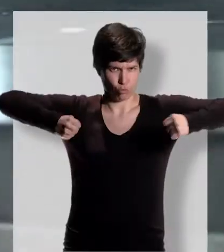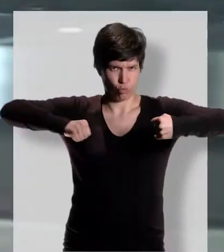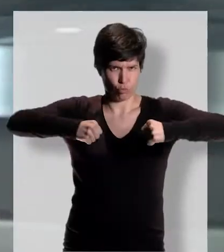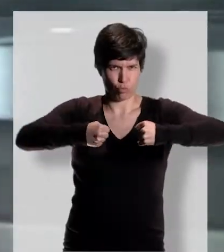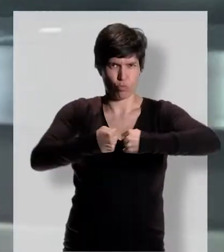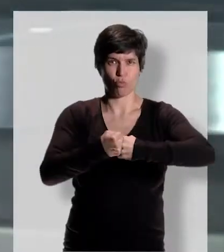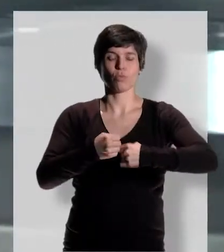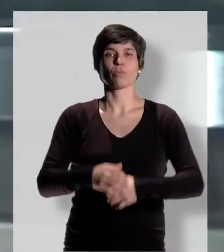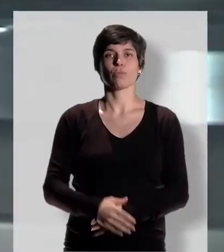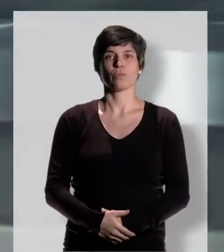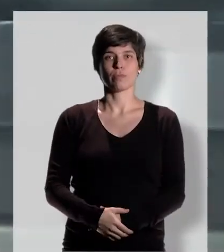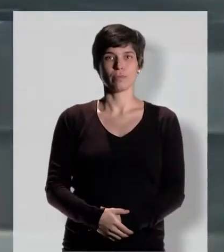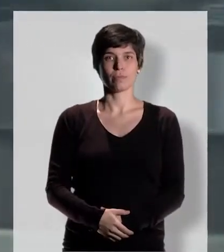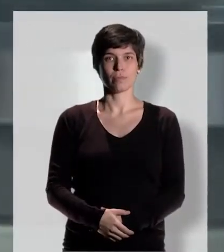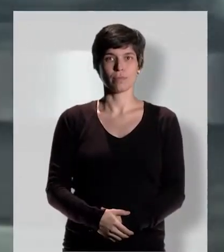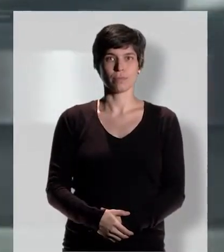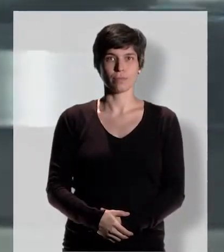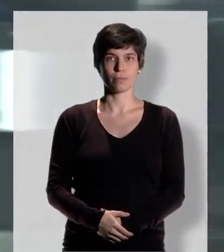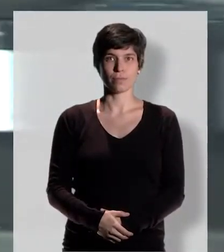bidelako.